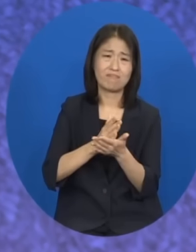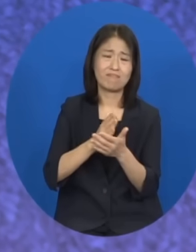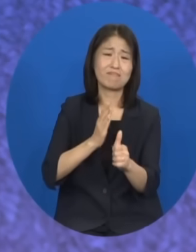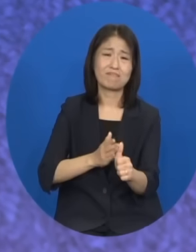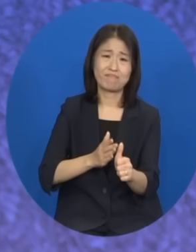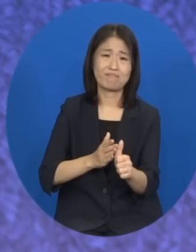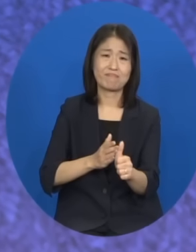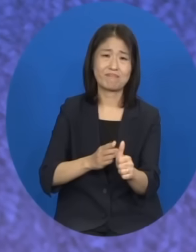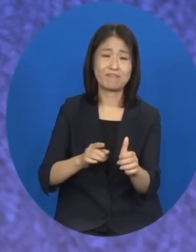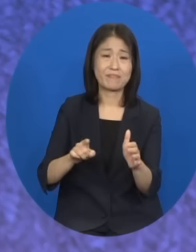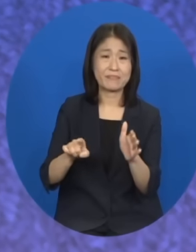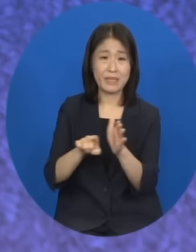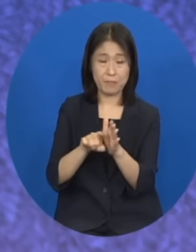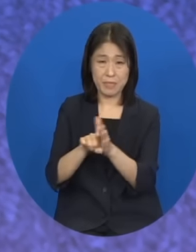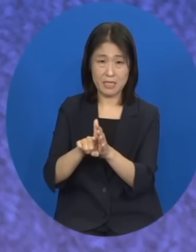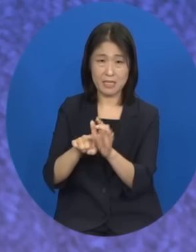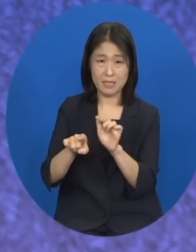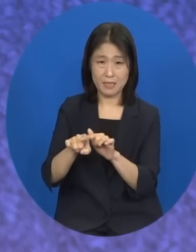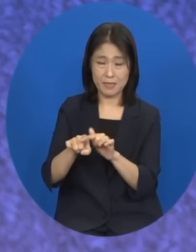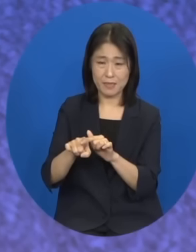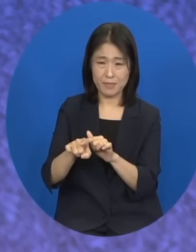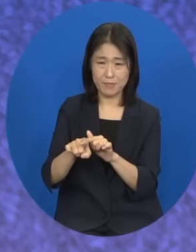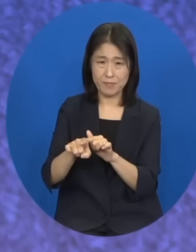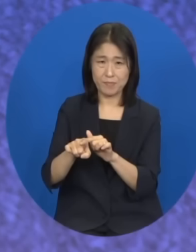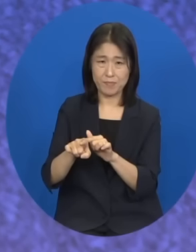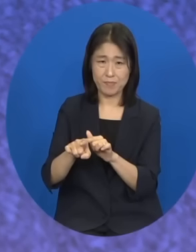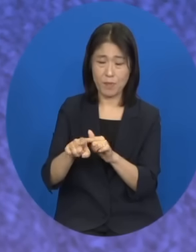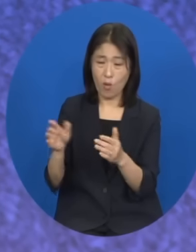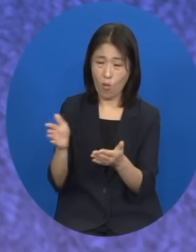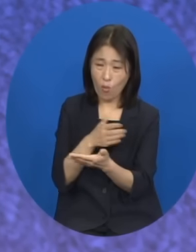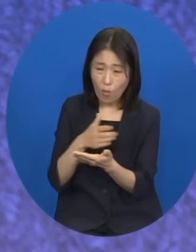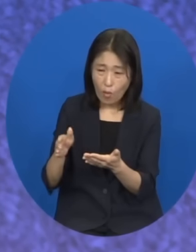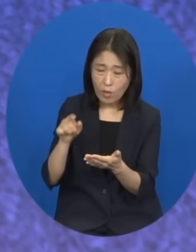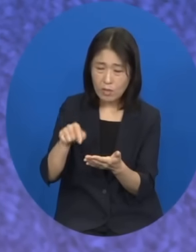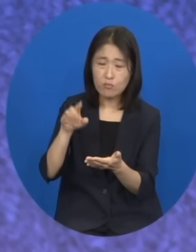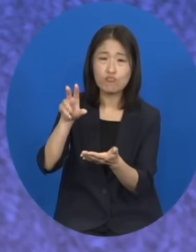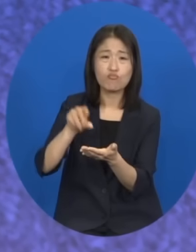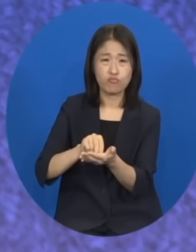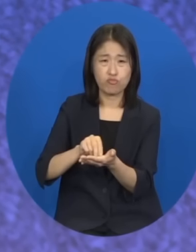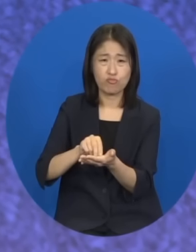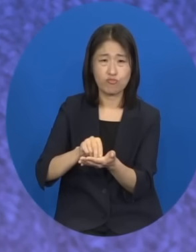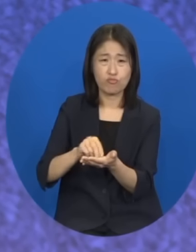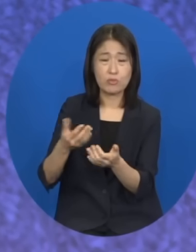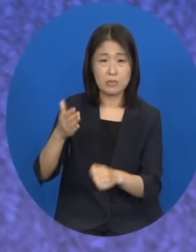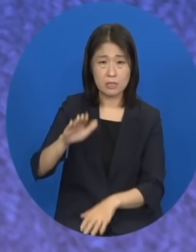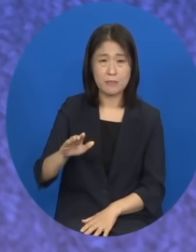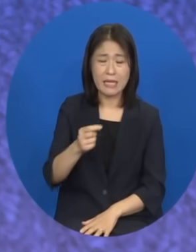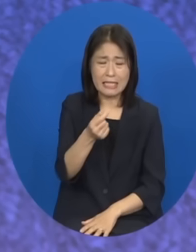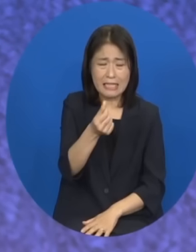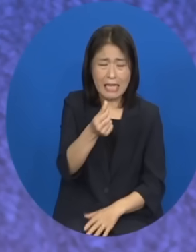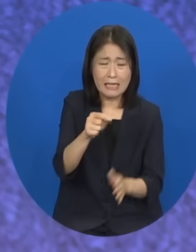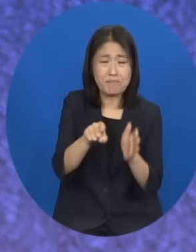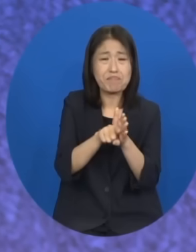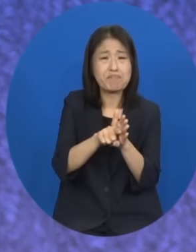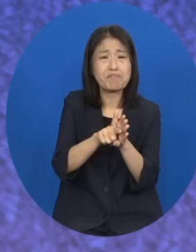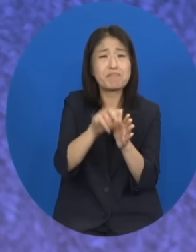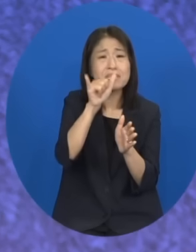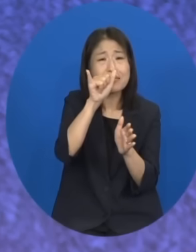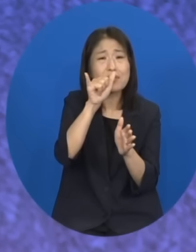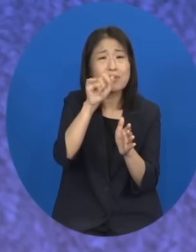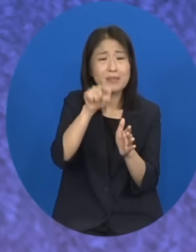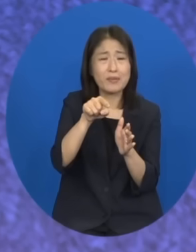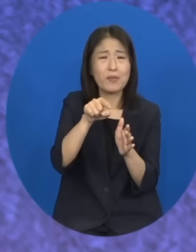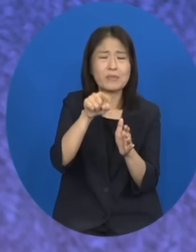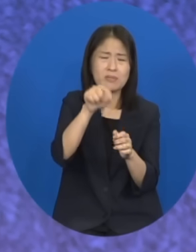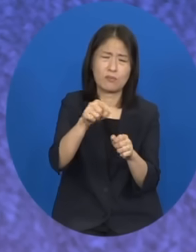믿음이 진짜 완전히 없다면 문제지만 작은 믿음이라도 있다면 이건